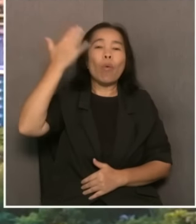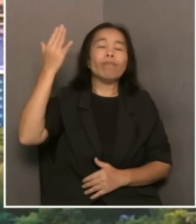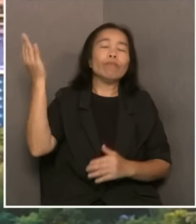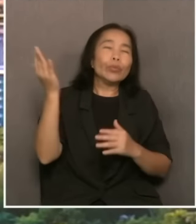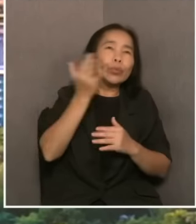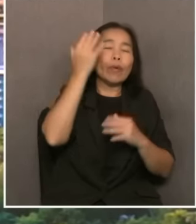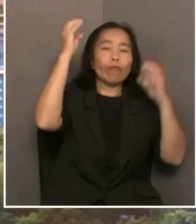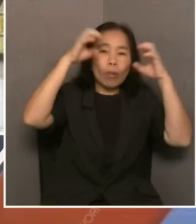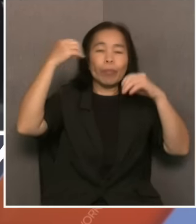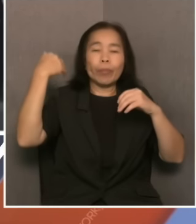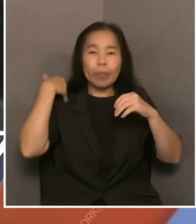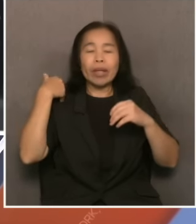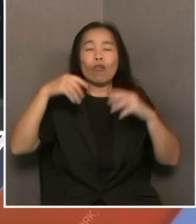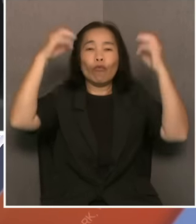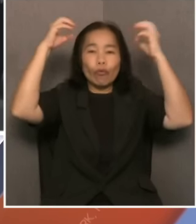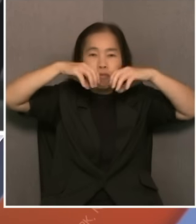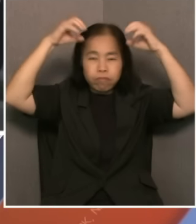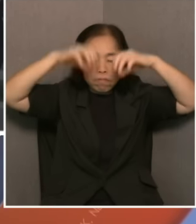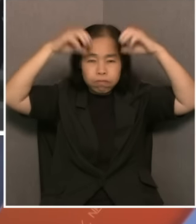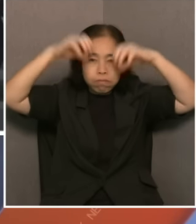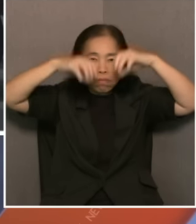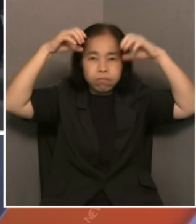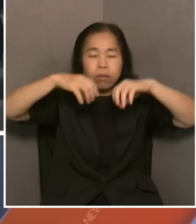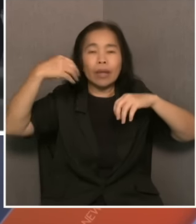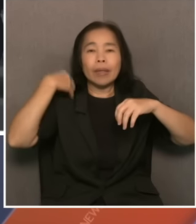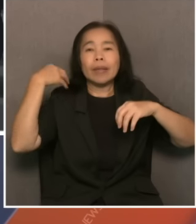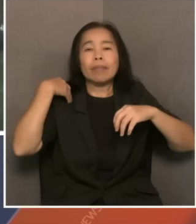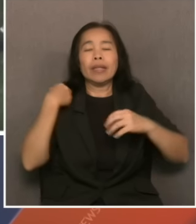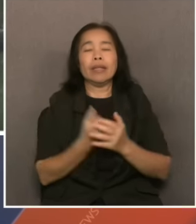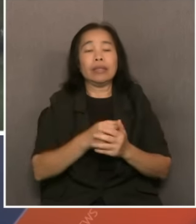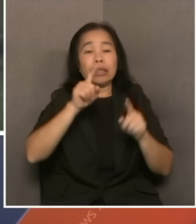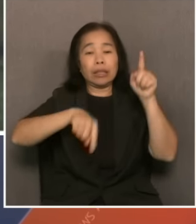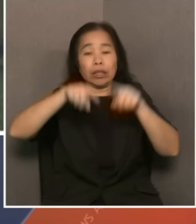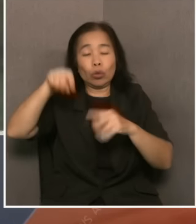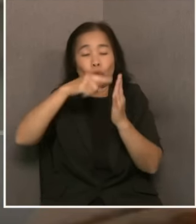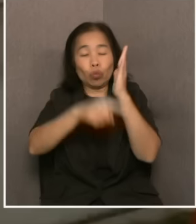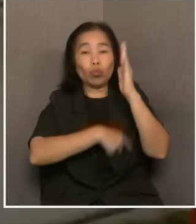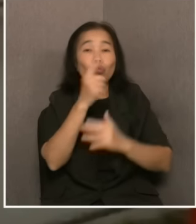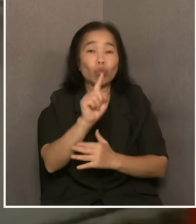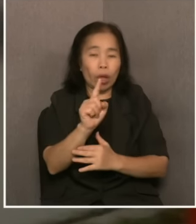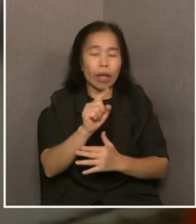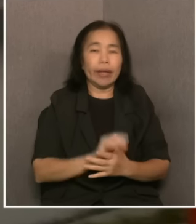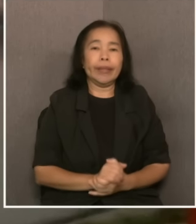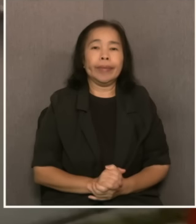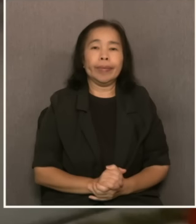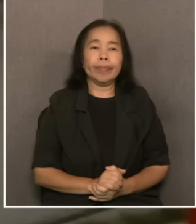พฤษภาคมนะครับจะทำให้มีฝนตกลมกระโชกแรงจะมีพื้นที่ไหนบ้างมาติดตามกันเลยครับ